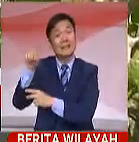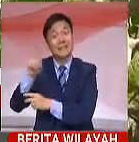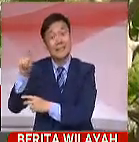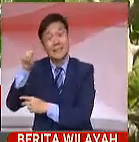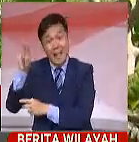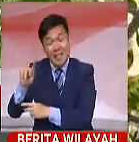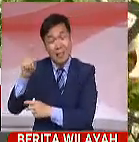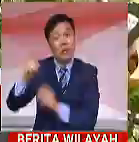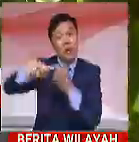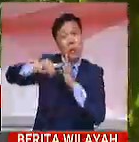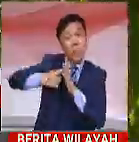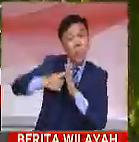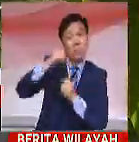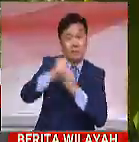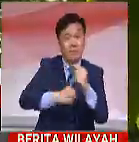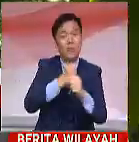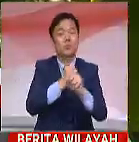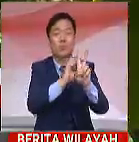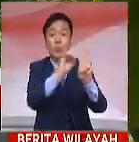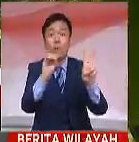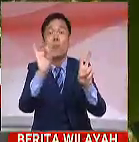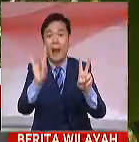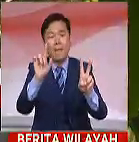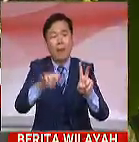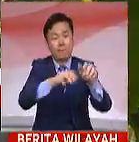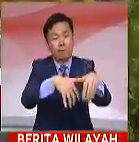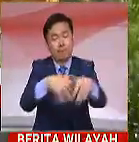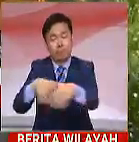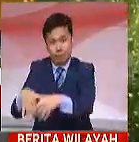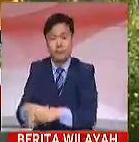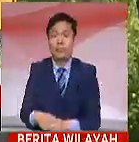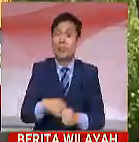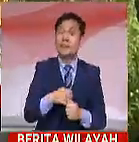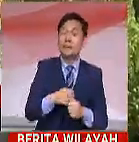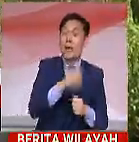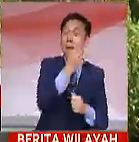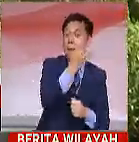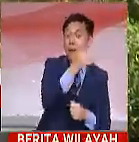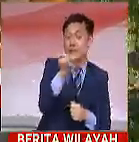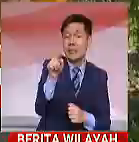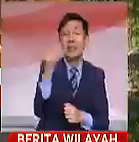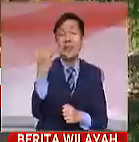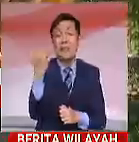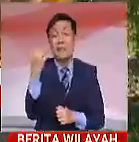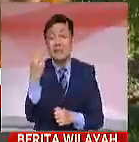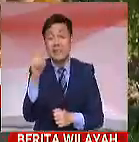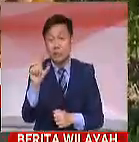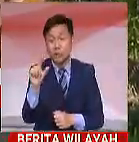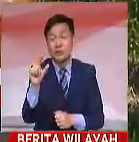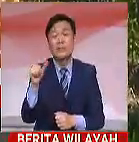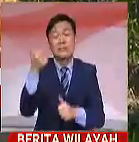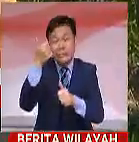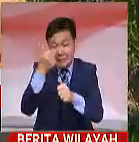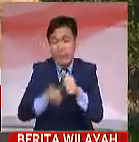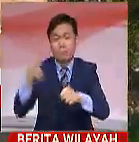tersebut bermula pada tahun 2008. Mereka boleh memperoleh hasil antara 14 hingga 15 kilogram setiap kali